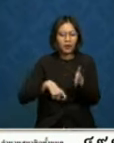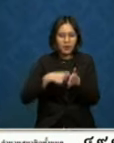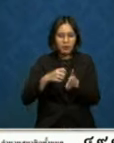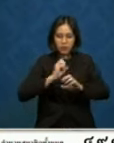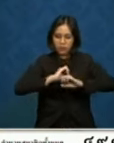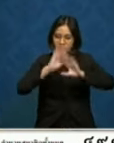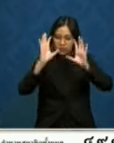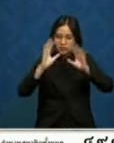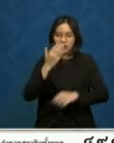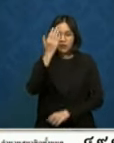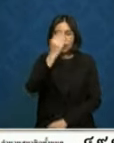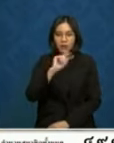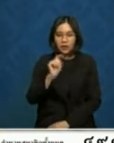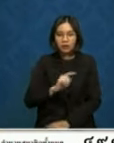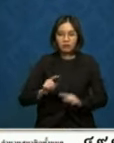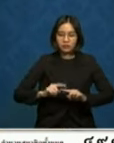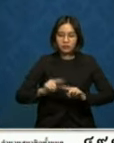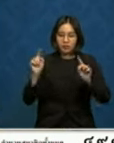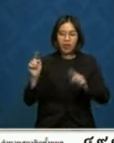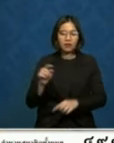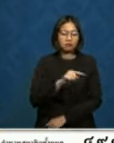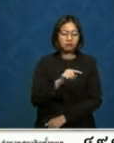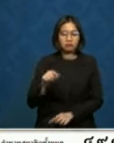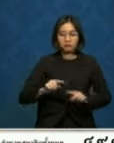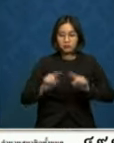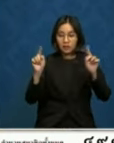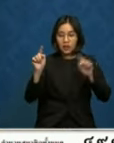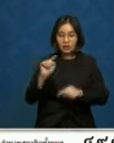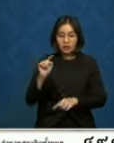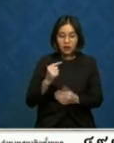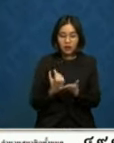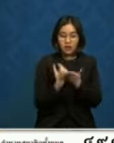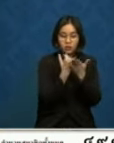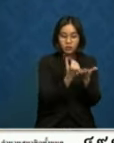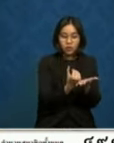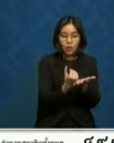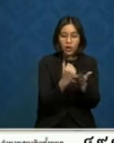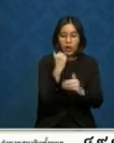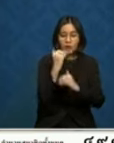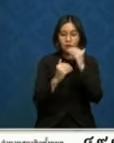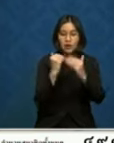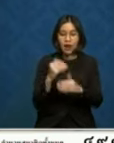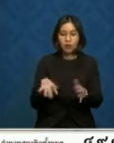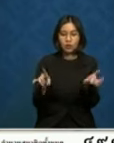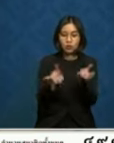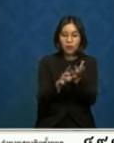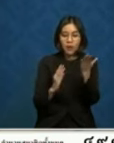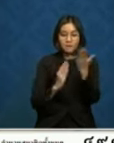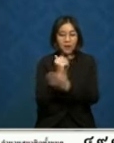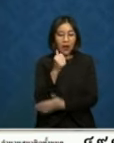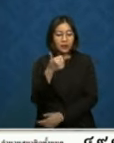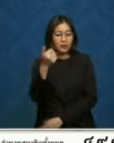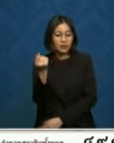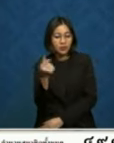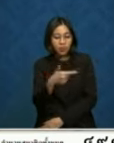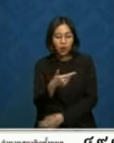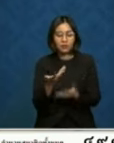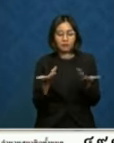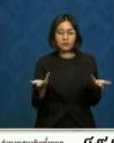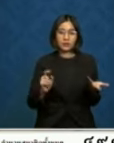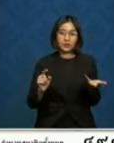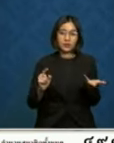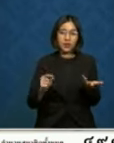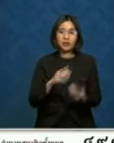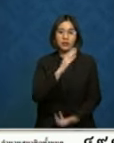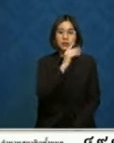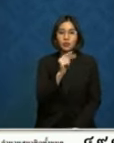ชัดๆว่ามันจะต่างกันอย่างไรแล้วมันจะก่อให้เกิดประสิทธิภาพประสิทธิผลที่ดีกว่าอย่างไรและ